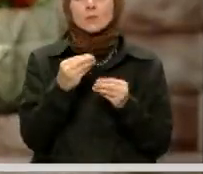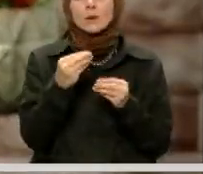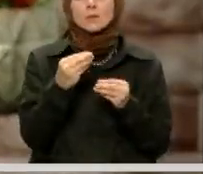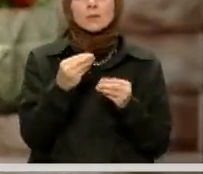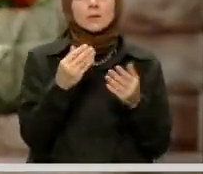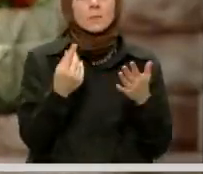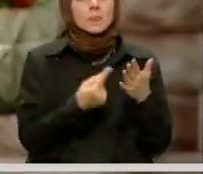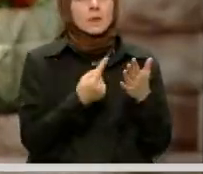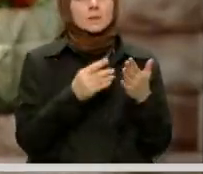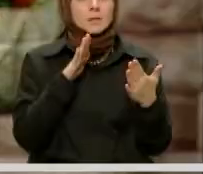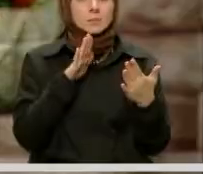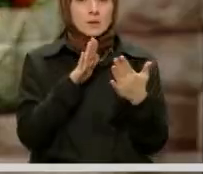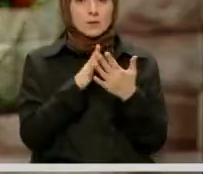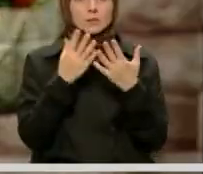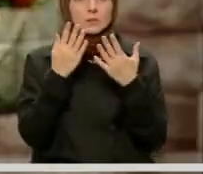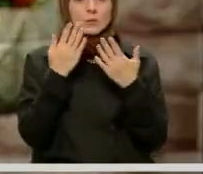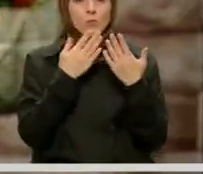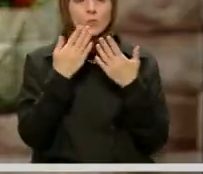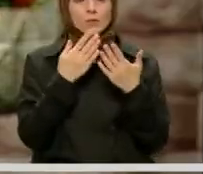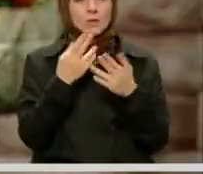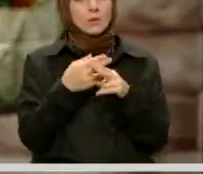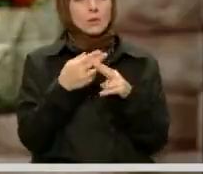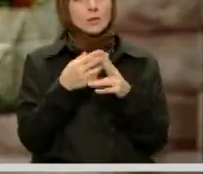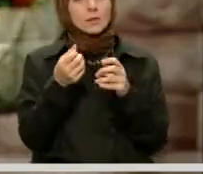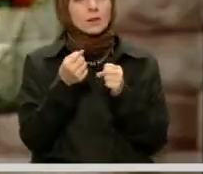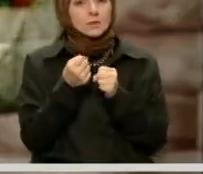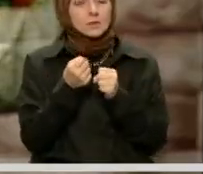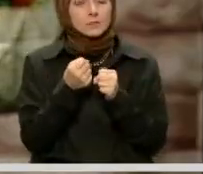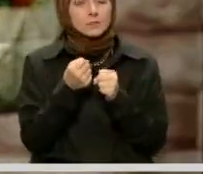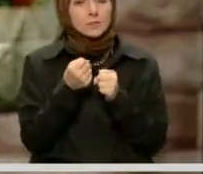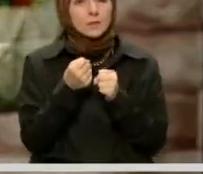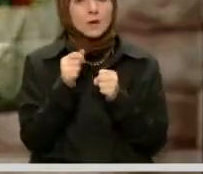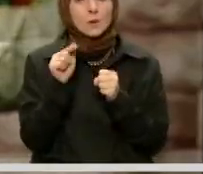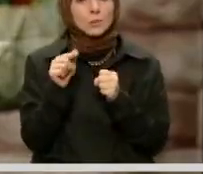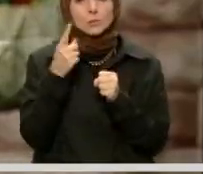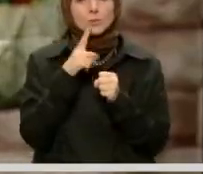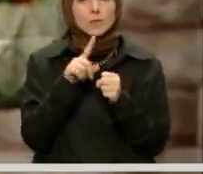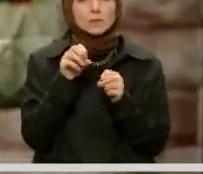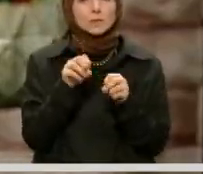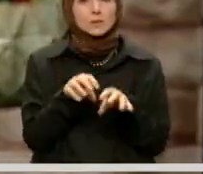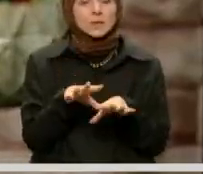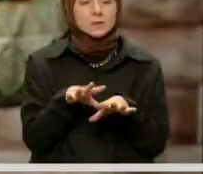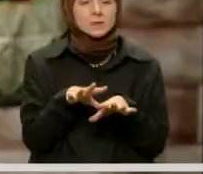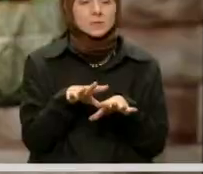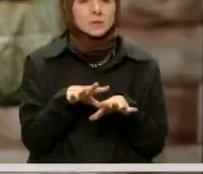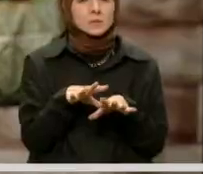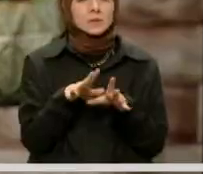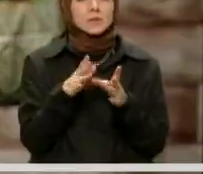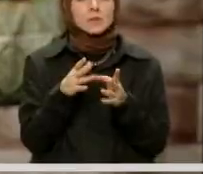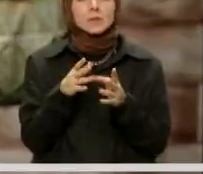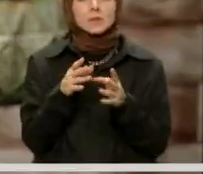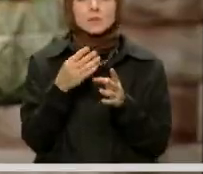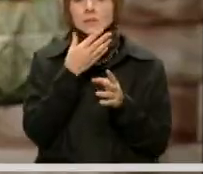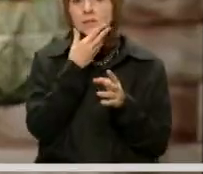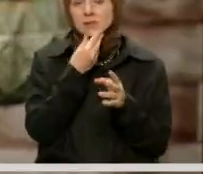alalım. Ama sadakalarımızla, cömertliğimizle de yine onu örnek alalım. Onu sadece bıraktığımız sakalla taklit edemeyiz.